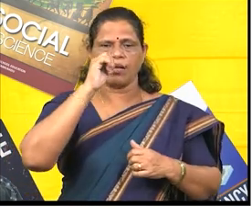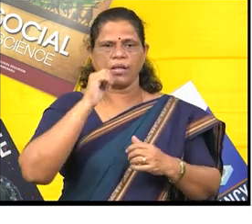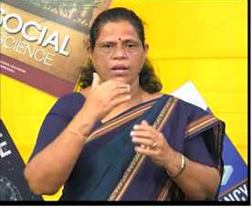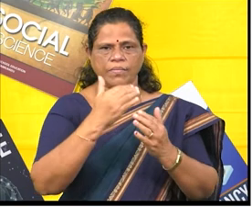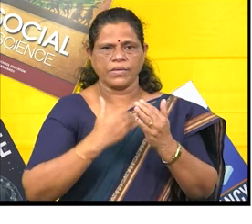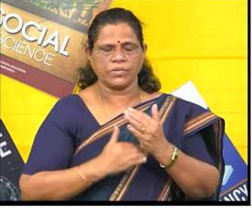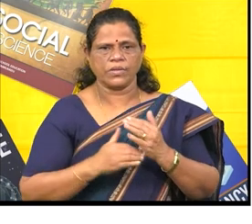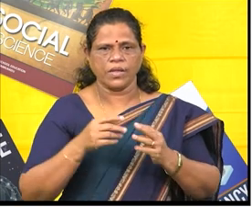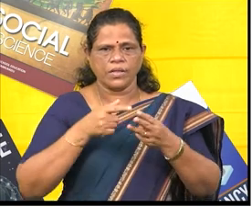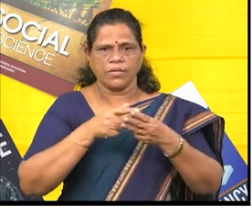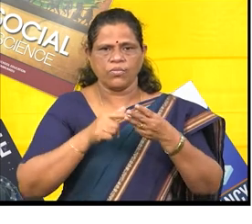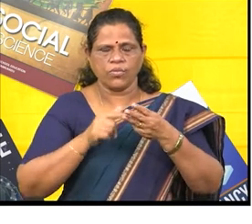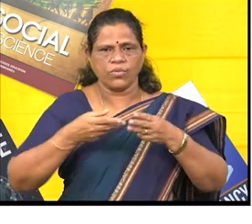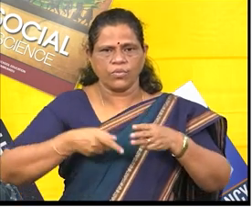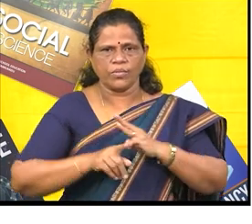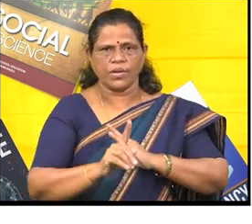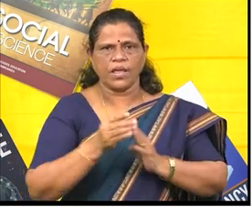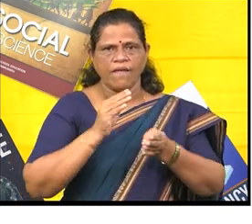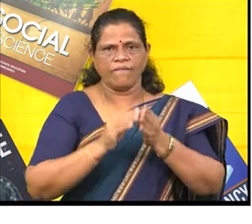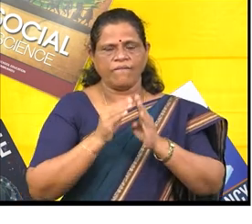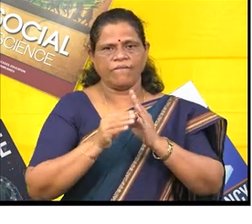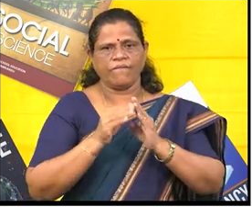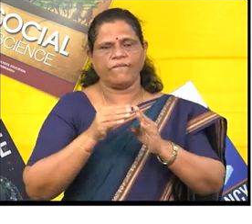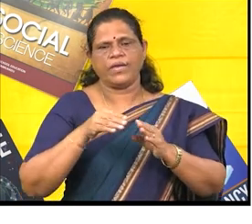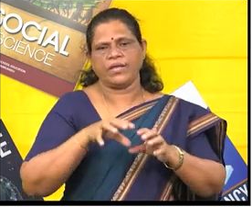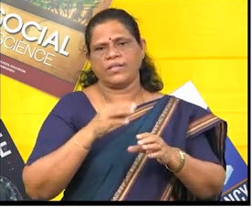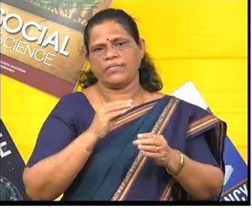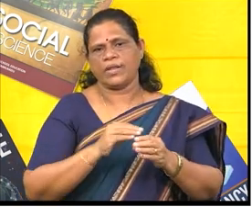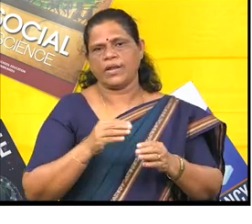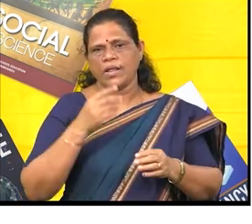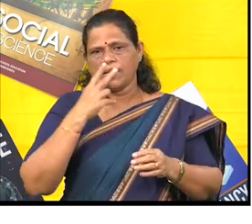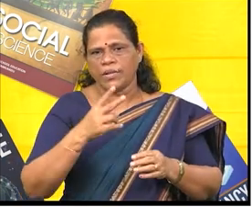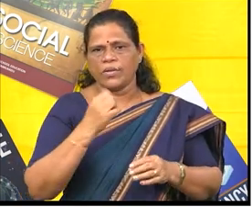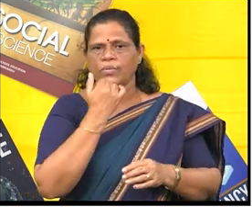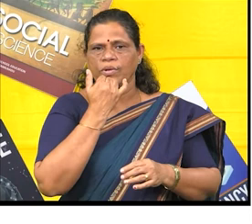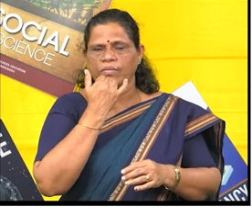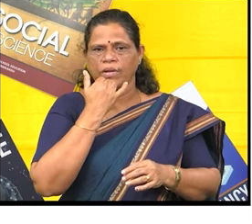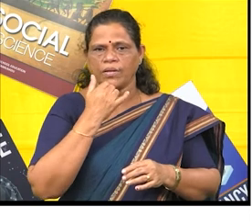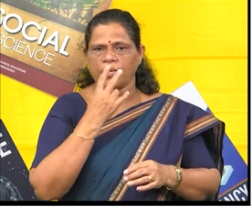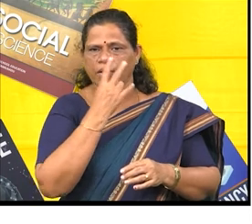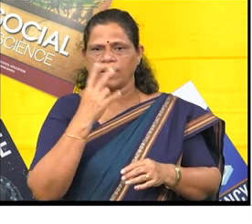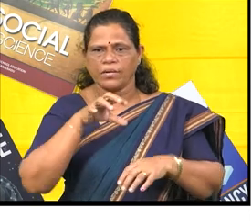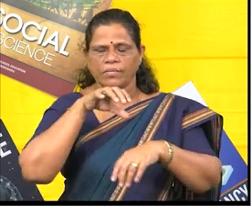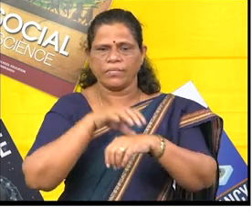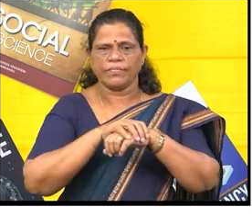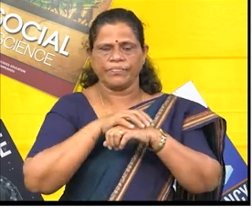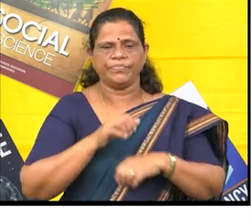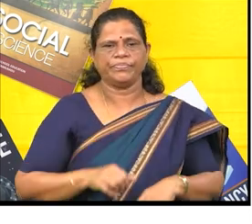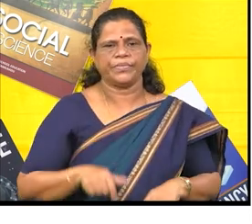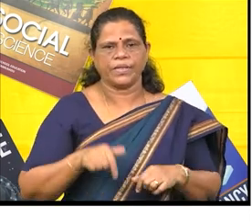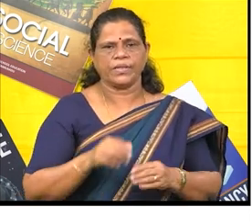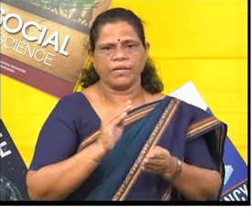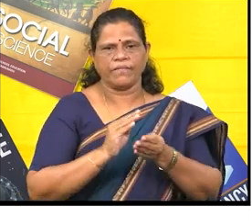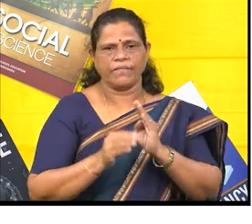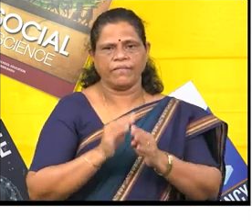மூன்று வழிமுறைகளை பயன்படுத்தி, இந்த மூன்று வழிமுறைகளிலுமே வேதி வினைகள் தான் பயன்படுத்தி குற்றவாளிகளை அடையாளம் கண்டறிவோம். இது